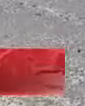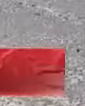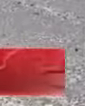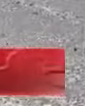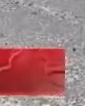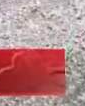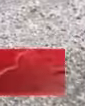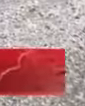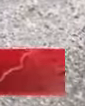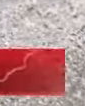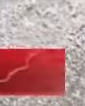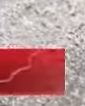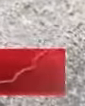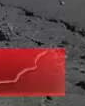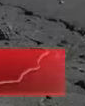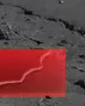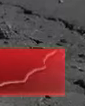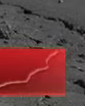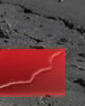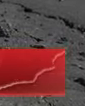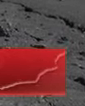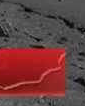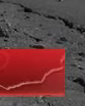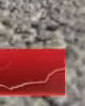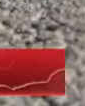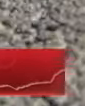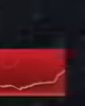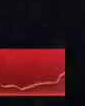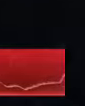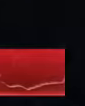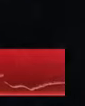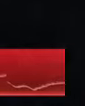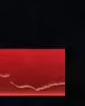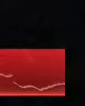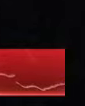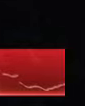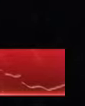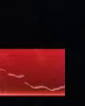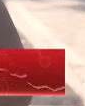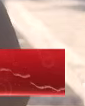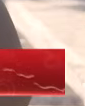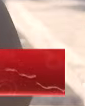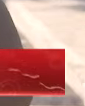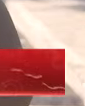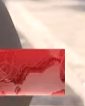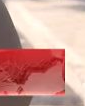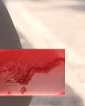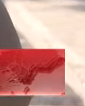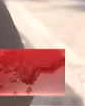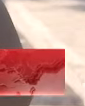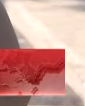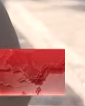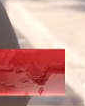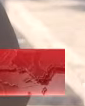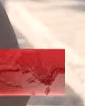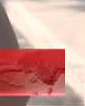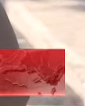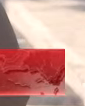Опасные бездорожья. Плохие дороги в Казахстане признали причиной бесконечных ДТП. Ежедневно в авариях гибнут